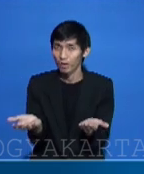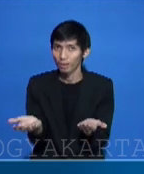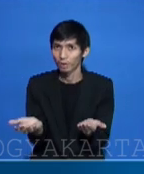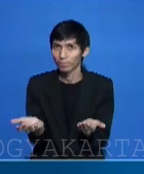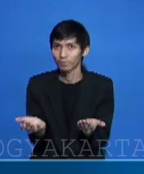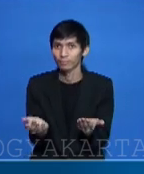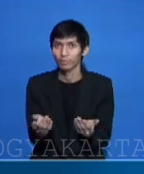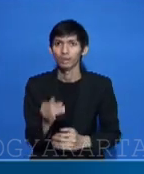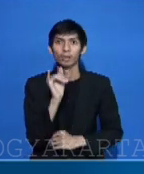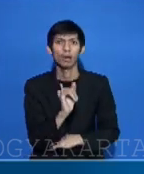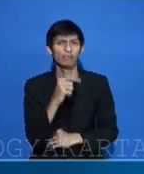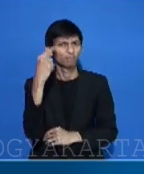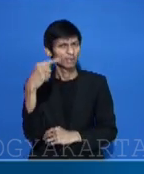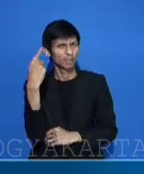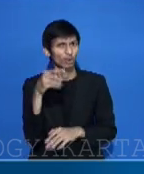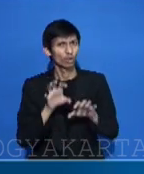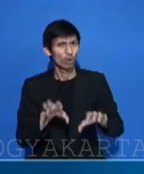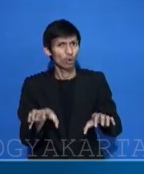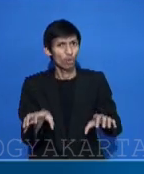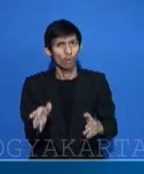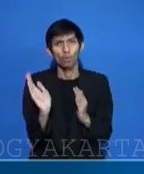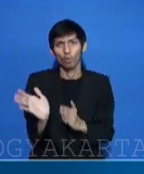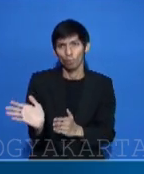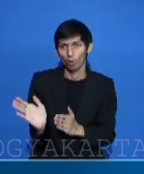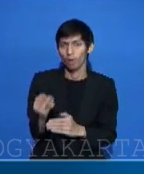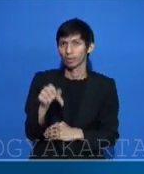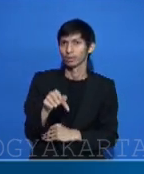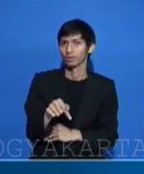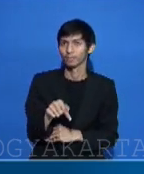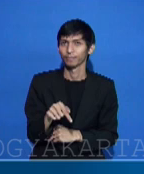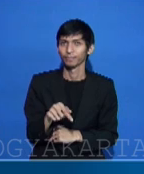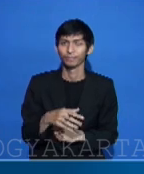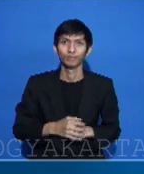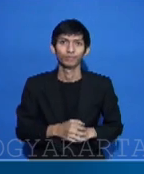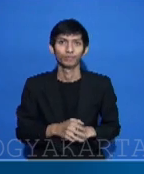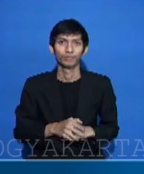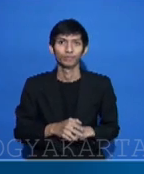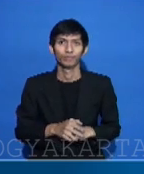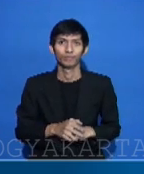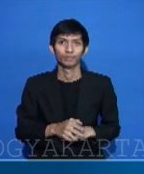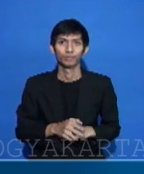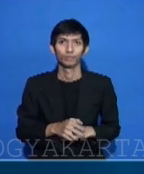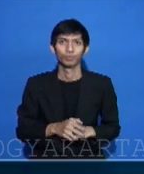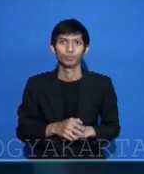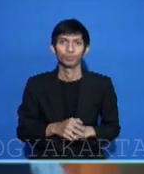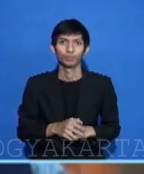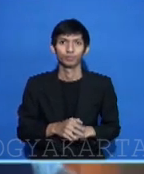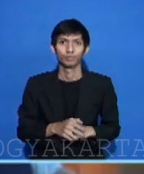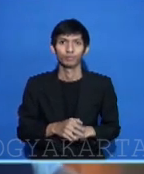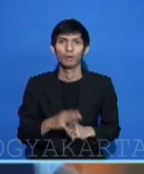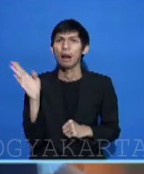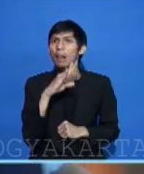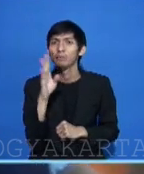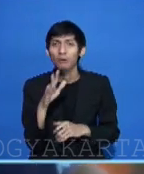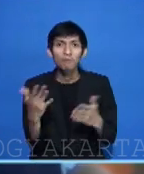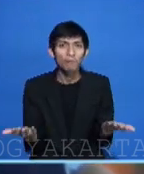sering main makram teman-teman. Markas itu punya apa? Bukan. Alasan bawa senjata itu